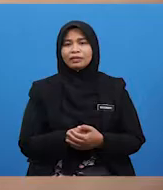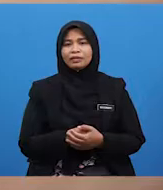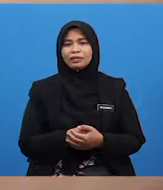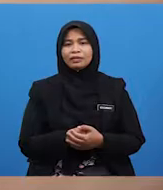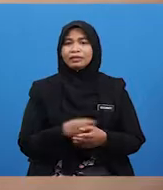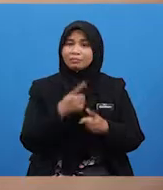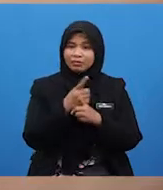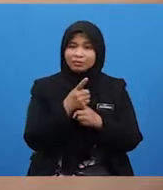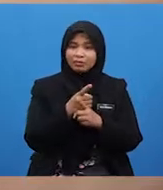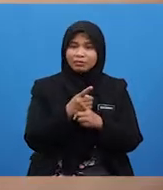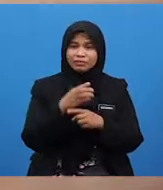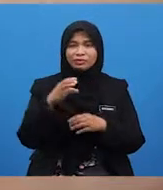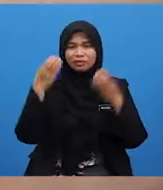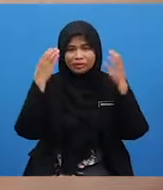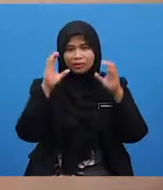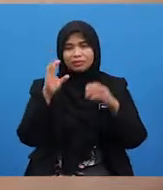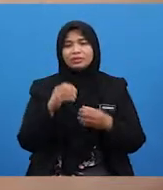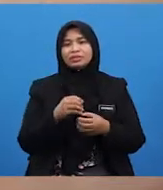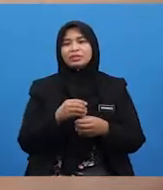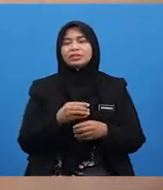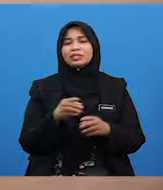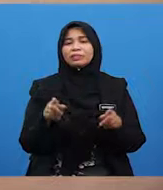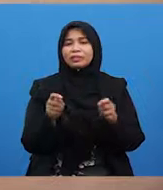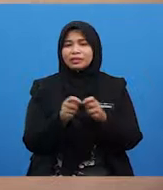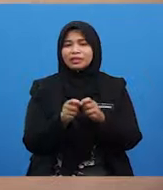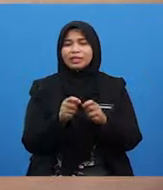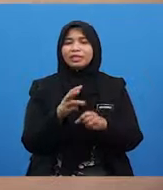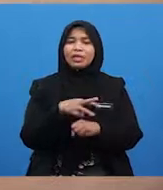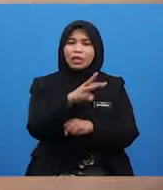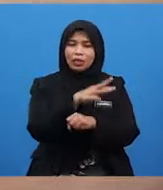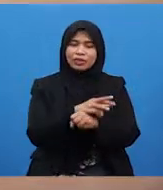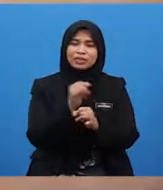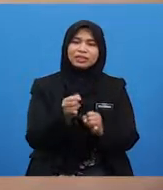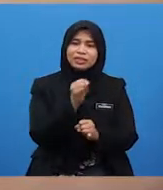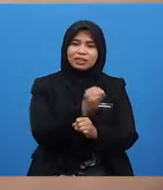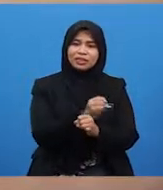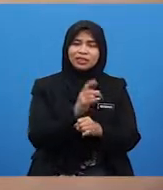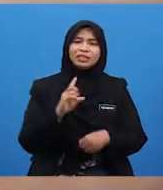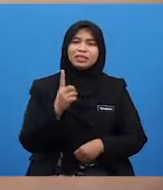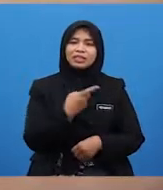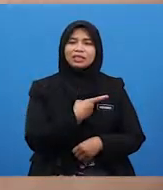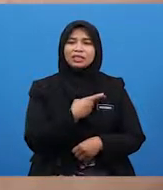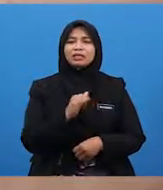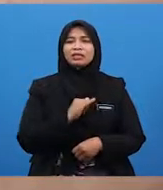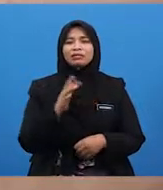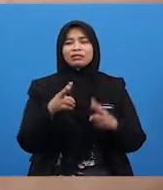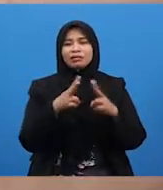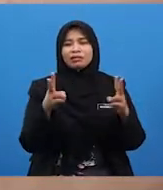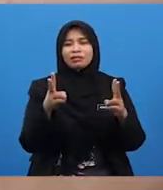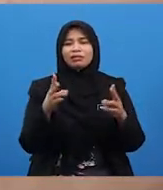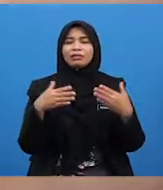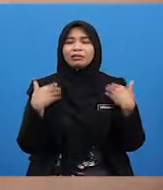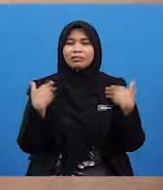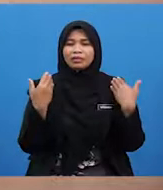Kamal? Betul, Cikgu Sasi. Seperti kawasan kejiranan kita, saya cukup bangga tinggal di taman perumahan kita.